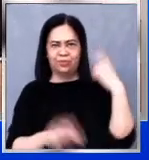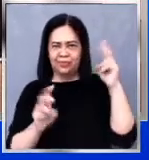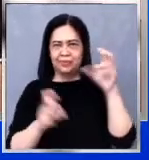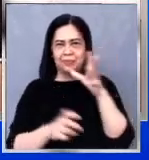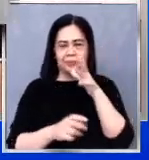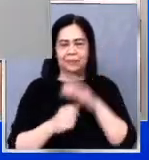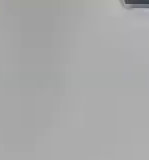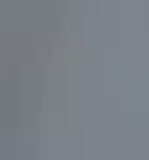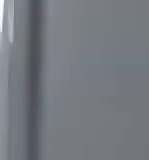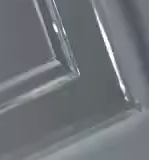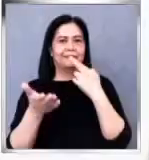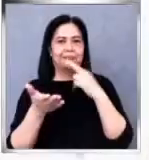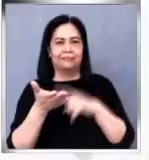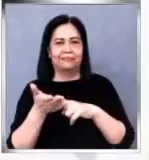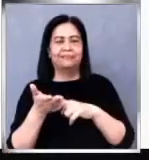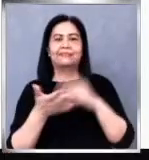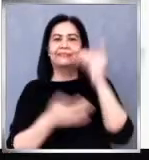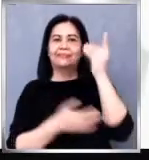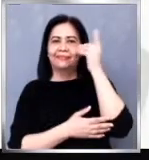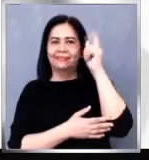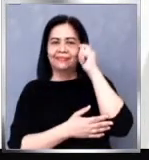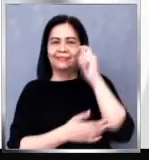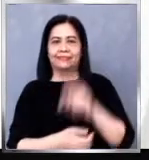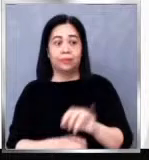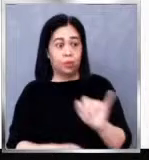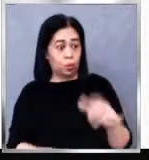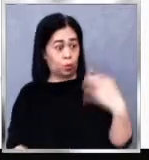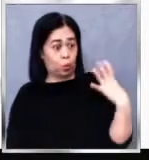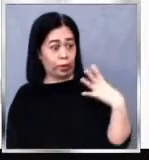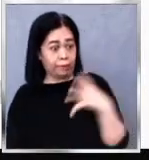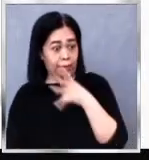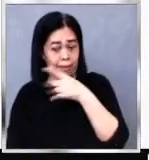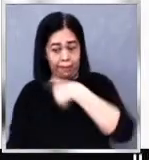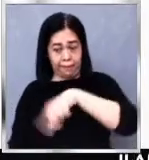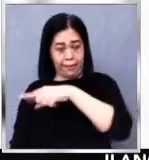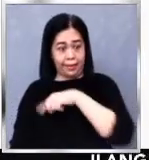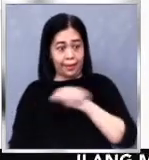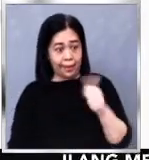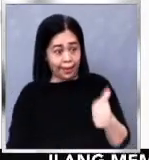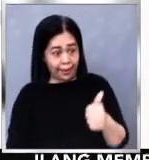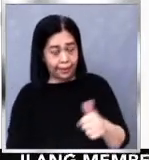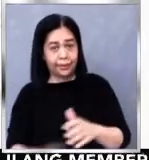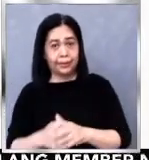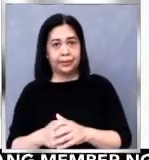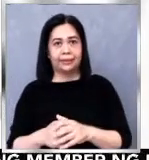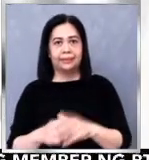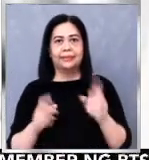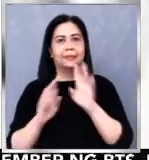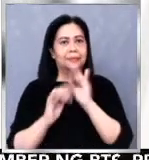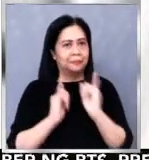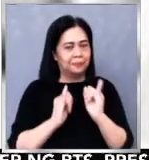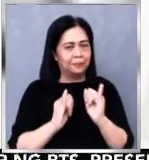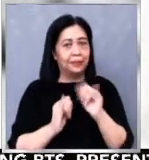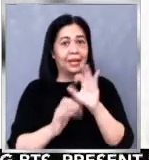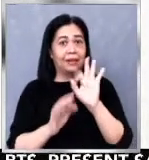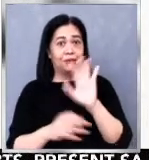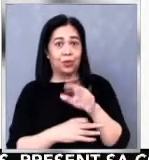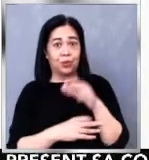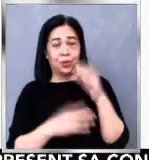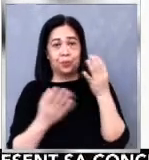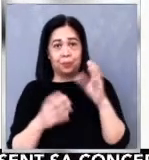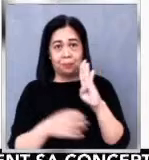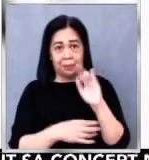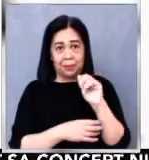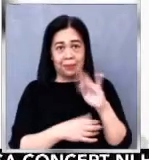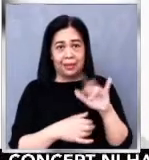Tingkungko. Hintayin niyo muna si Mama makabalik ha. Pag ang inyong fur baby ba, eh binigyan niyo ng treats